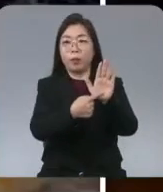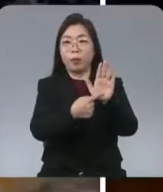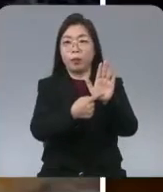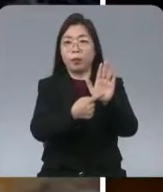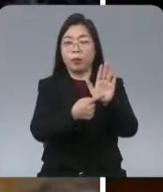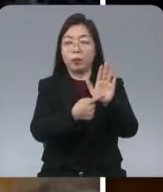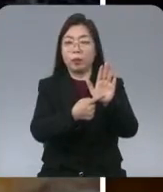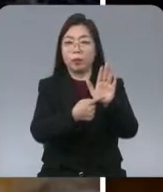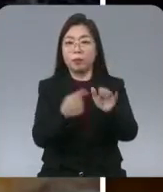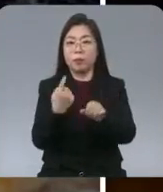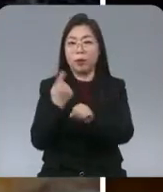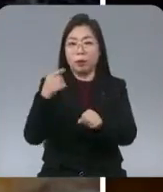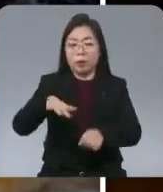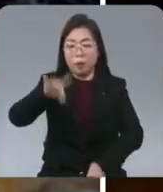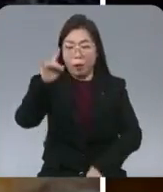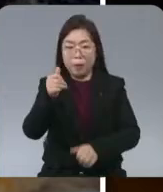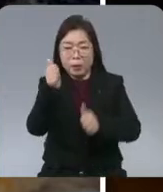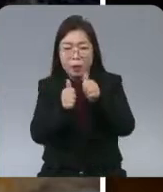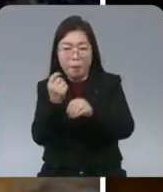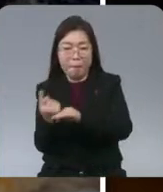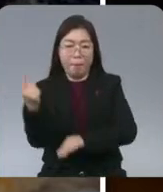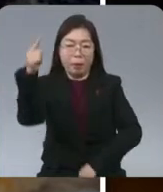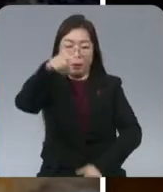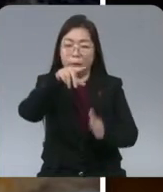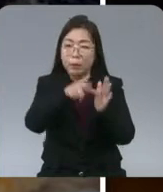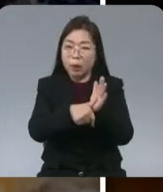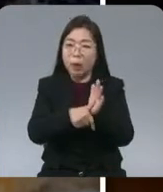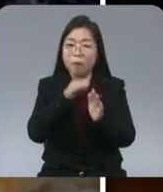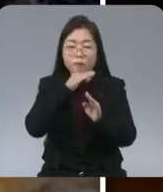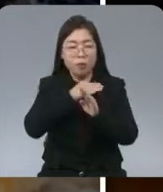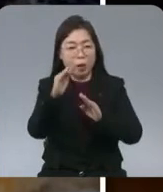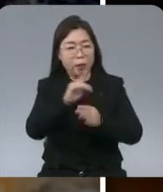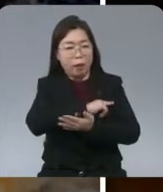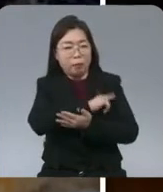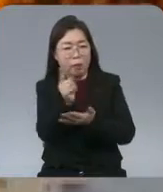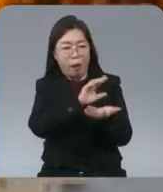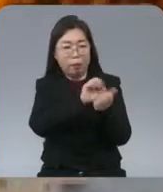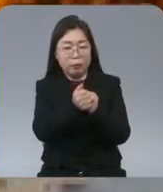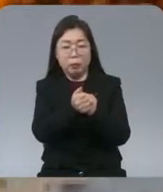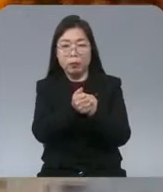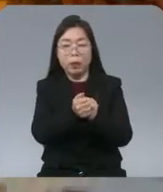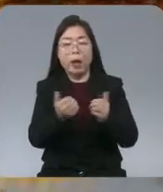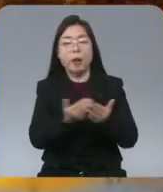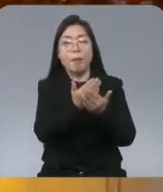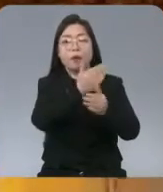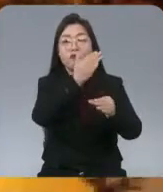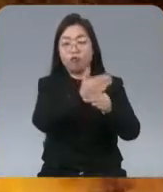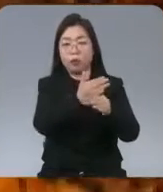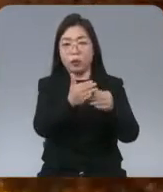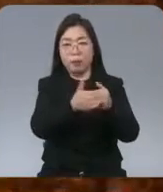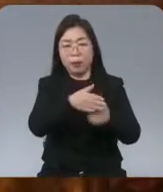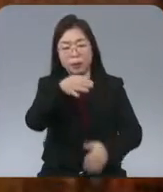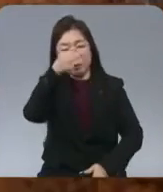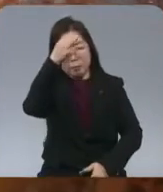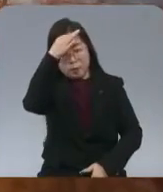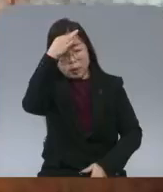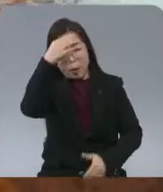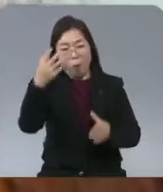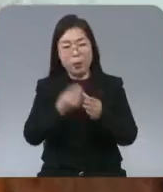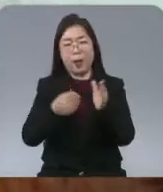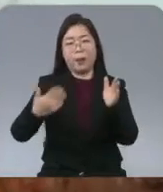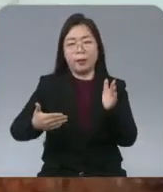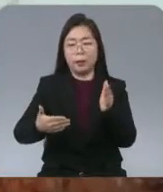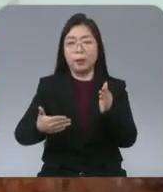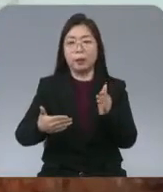a tenu en janvier 2021 le régime de kim jong avait fait de la recherche et du développement de cette catégorie de